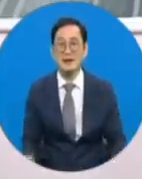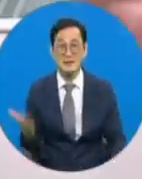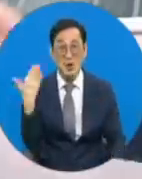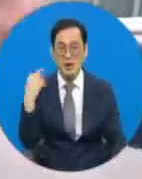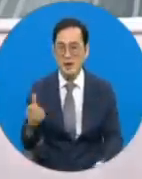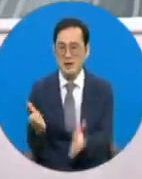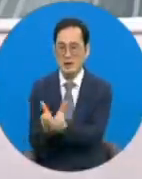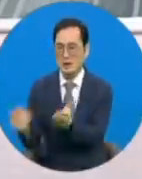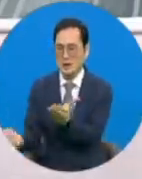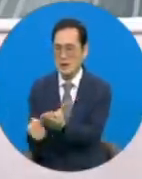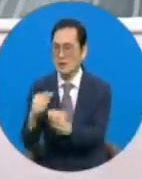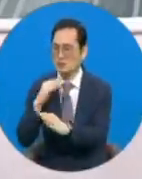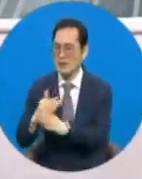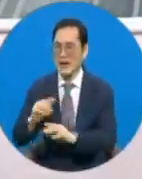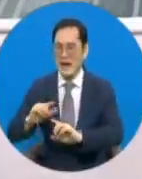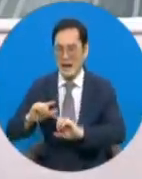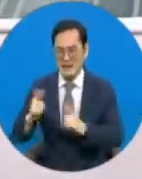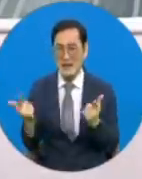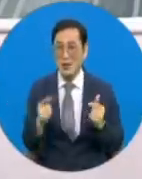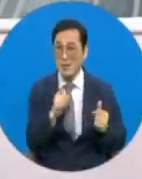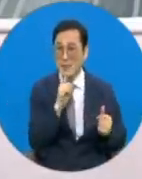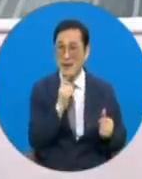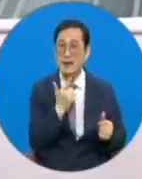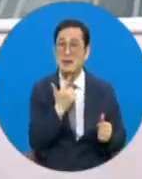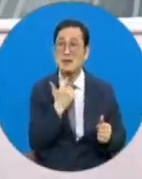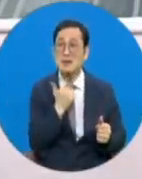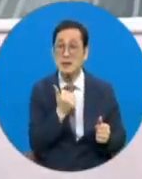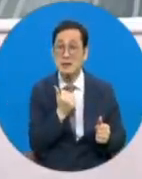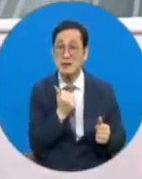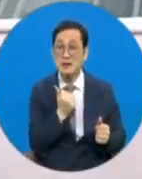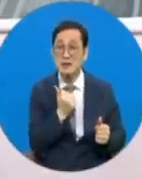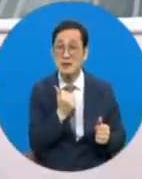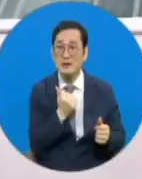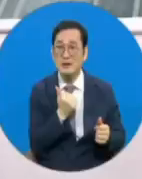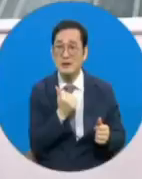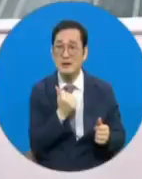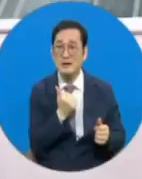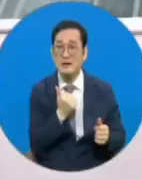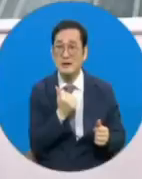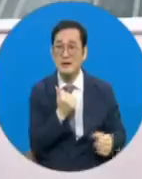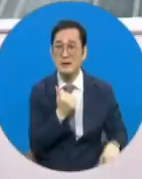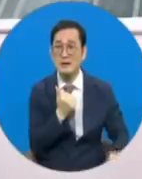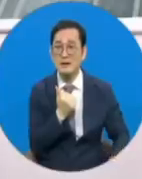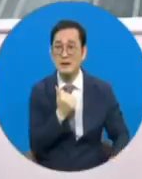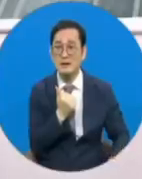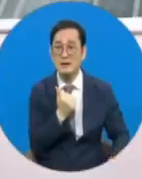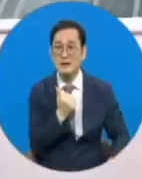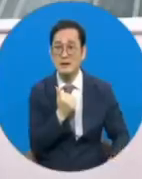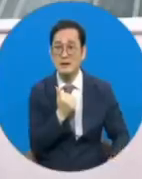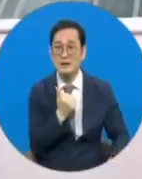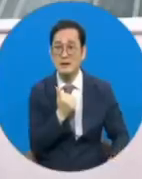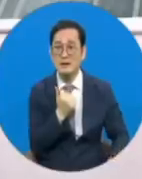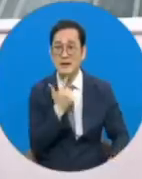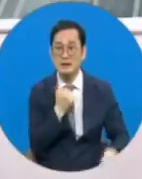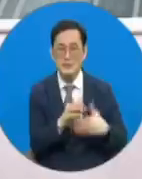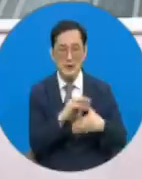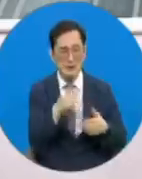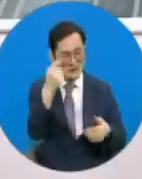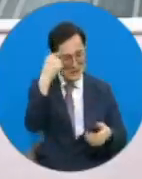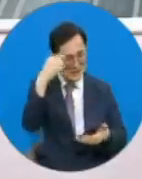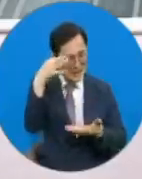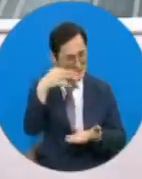했다거나 그런 일들을 했다면 예. 그렇다면 저는 아, 저 사람이 기본적인 이념에 문제가